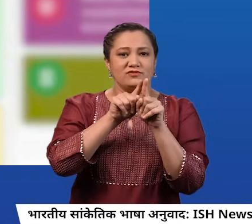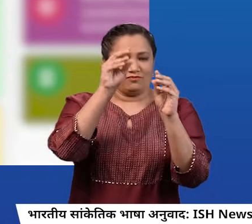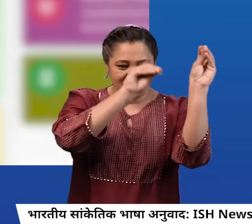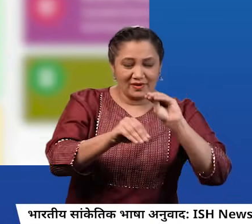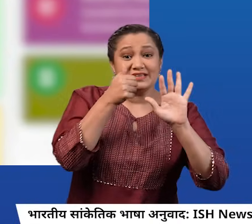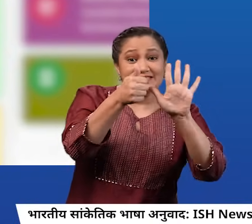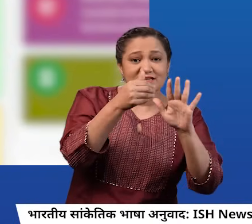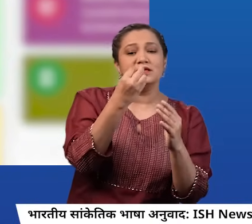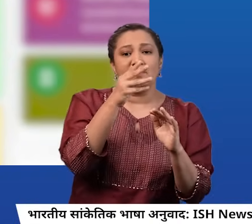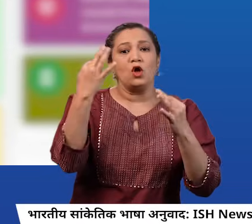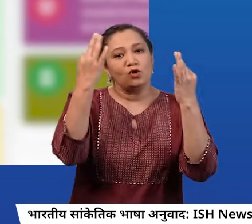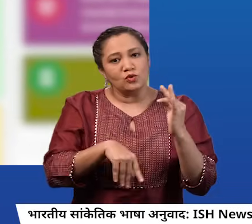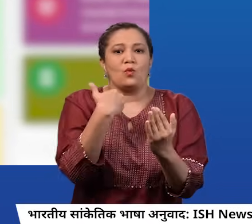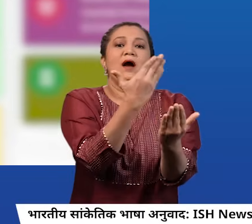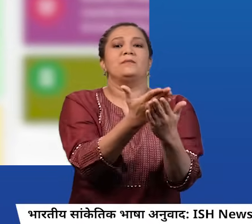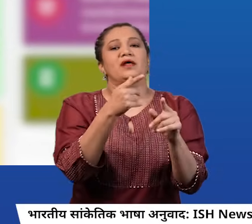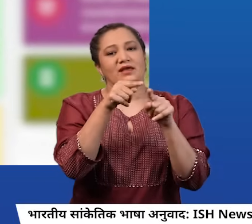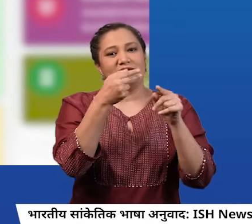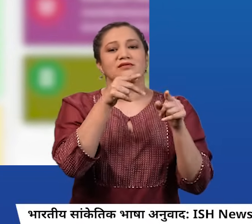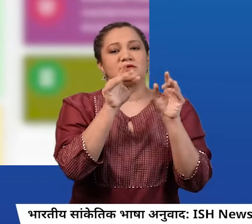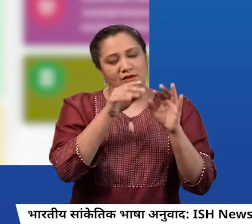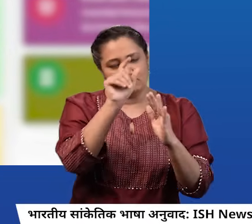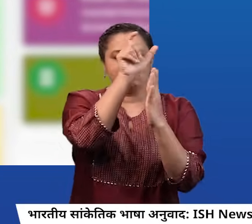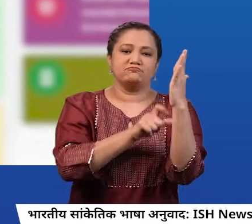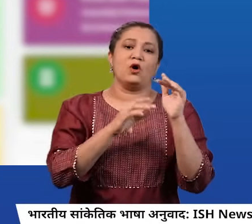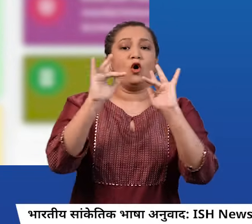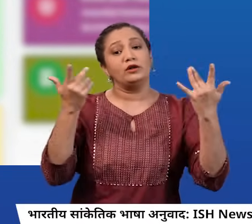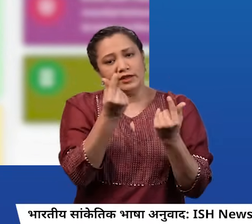फॉर्म सिक्स मंजेच नव मतदार नुदणी साथीचा अर्जक्रमांक सहा